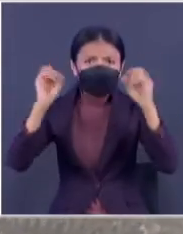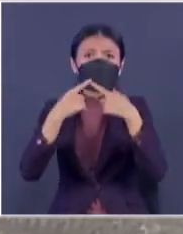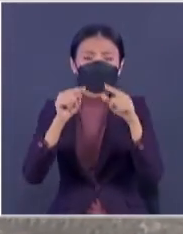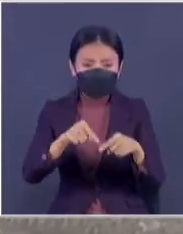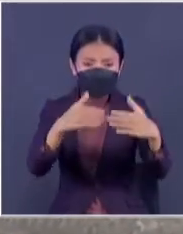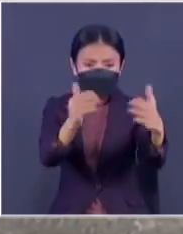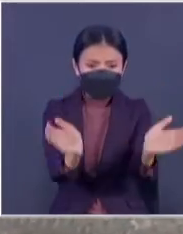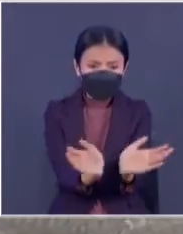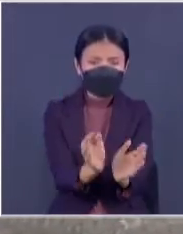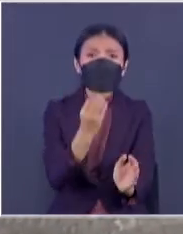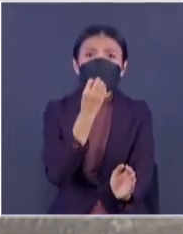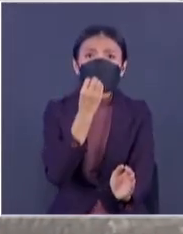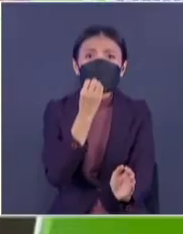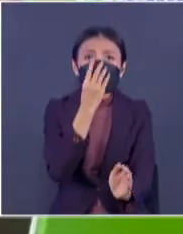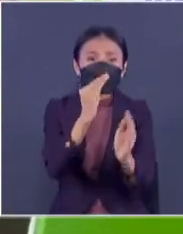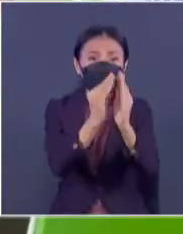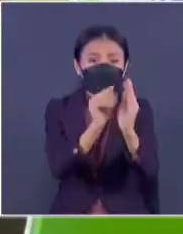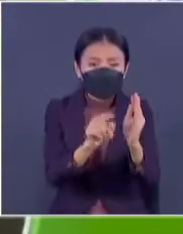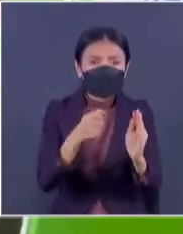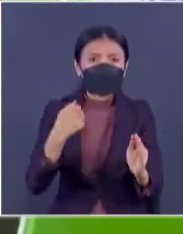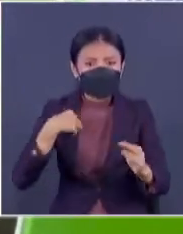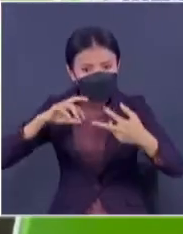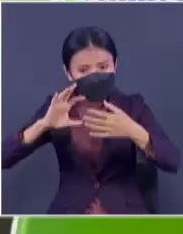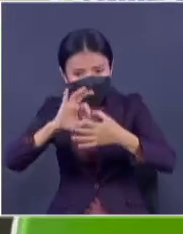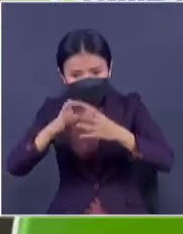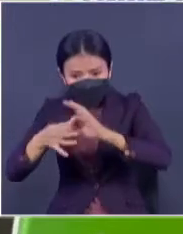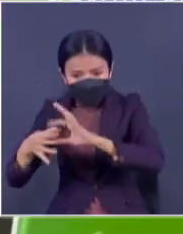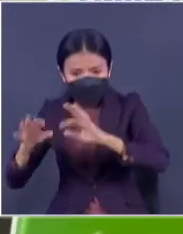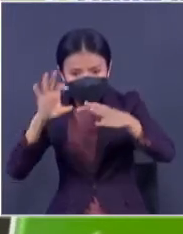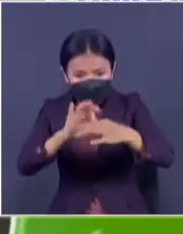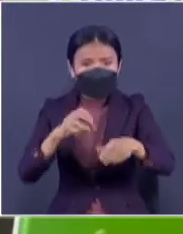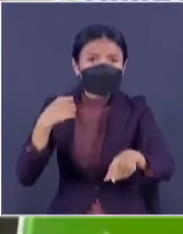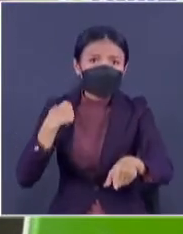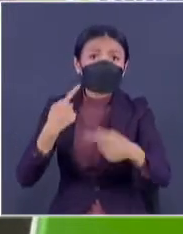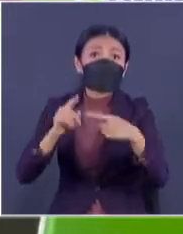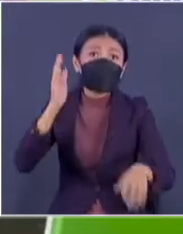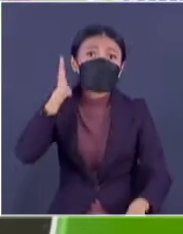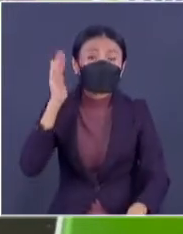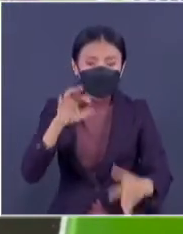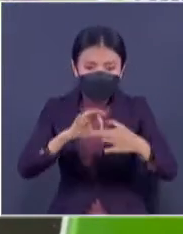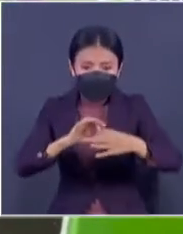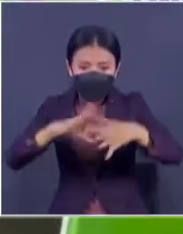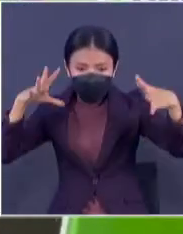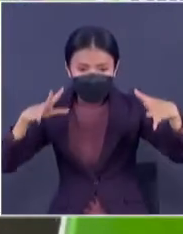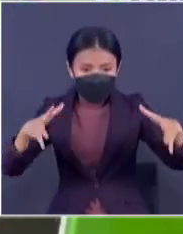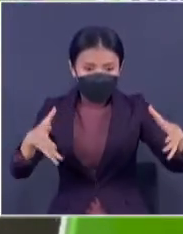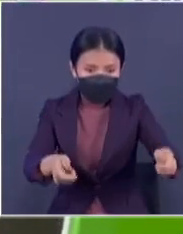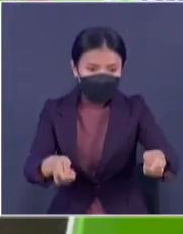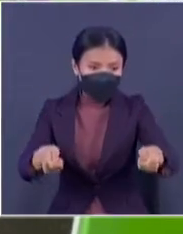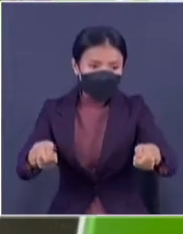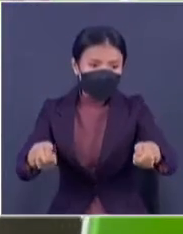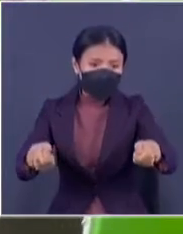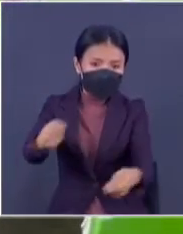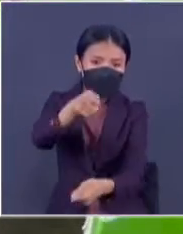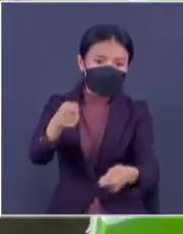การผูกโซ่เหล็กไว้ด้วยนะคะไม่คิดว่าชายในคลิปจะดึงออกไปได้เพื่อเตือนภัยเพื่อนบ้านเธอจึงนำคลิปจ